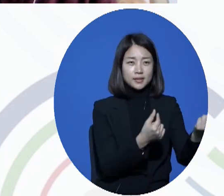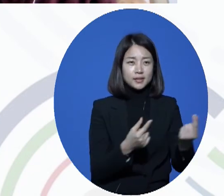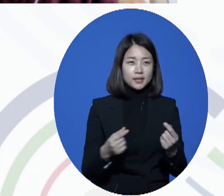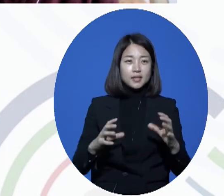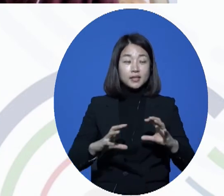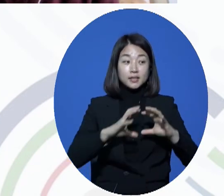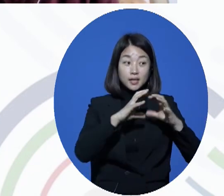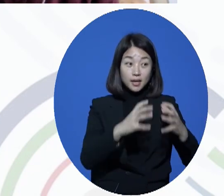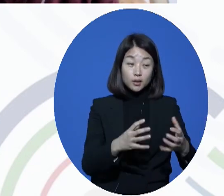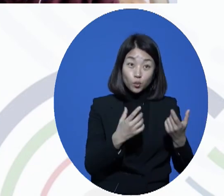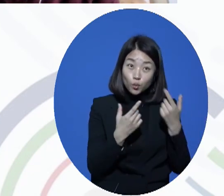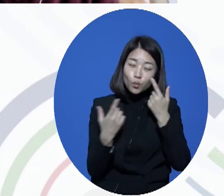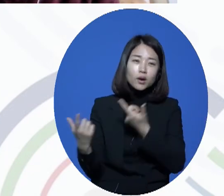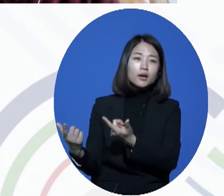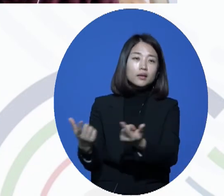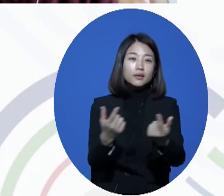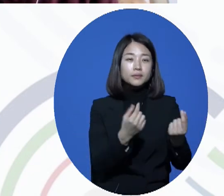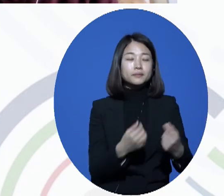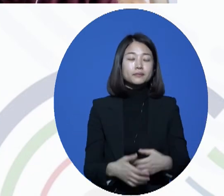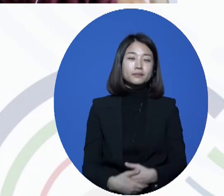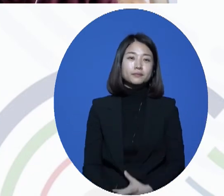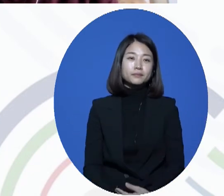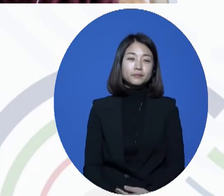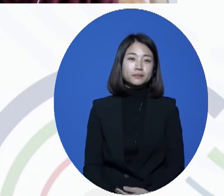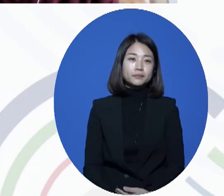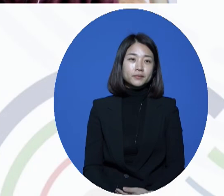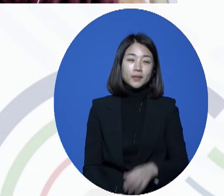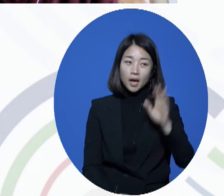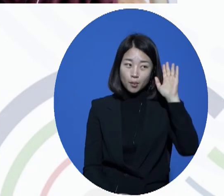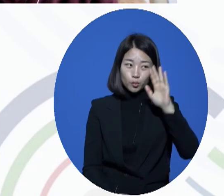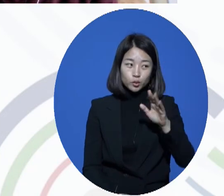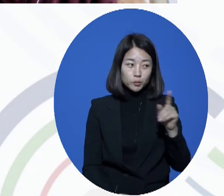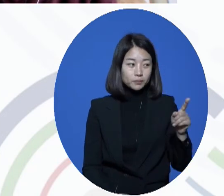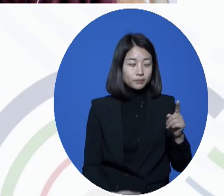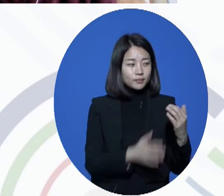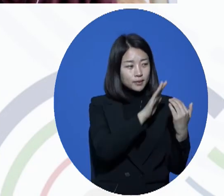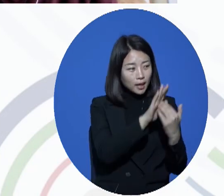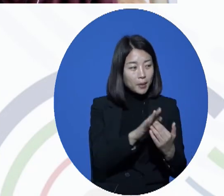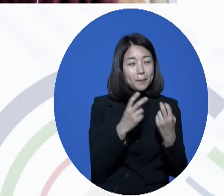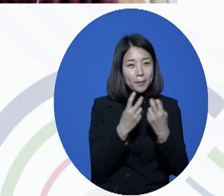하나의 운동으로서 여러 대응들이 있기를 바라고 있습니다.